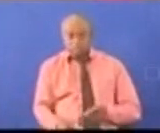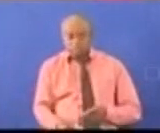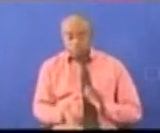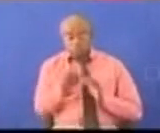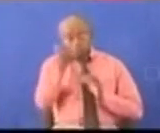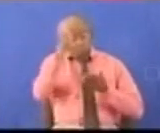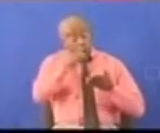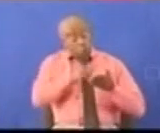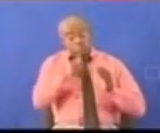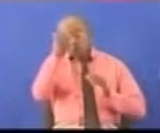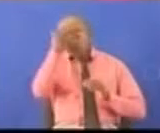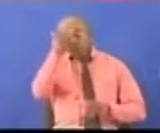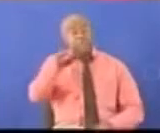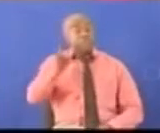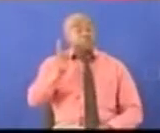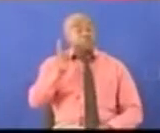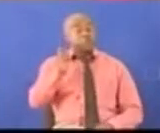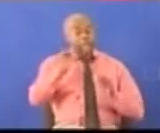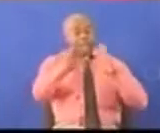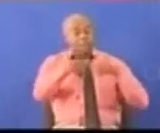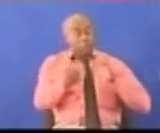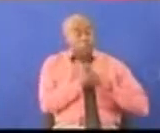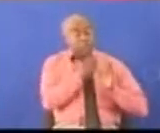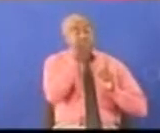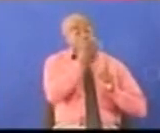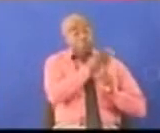kujua tumetoka wapi na tupo wapi.